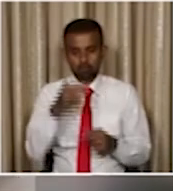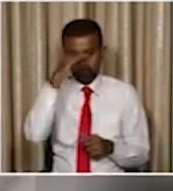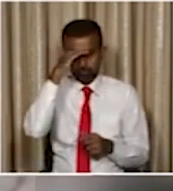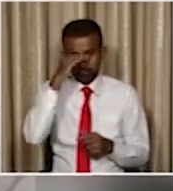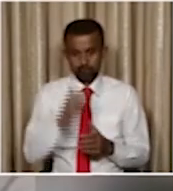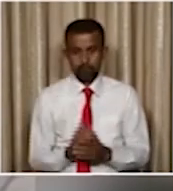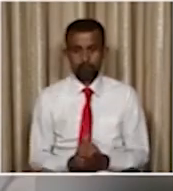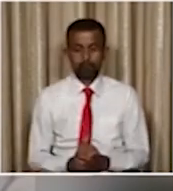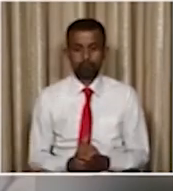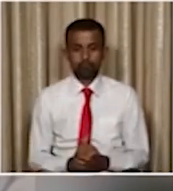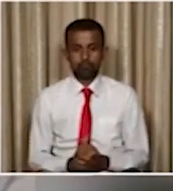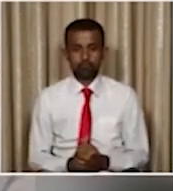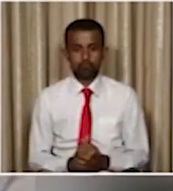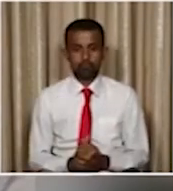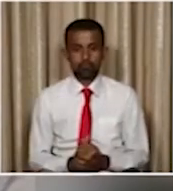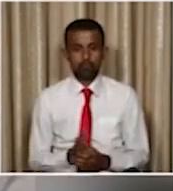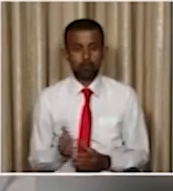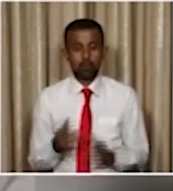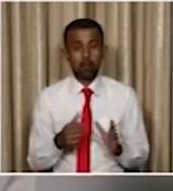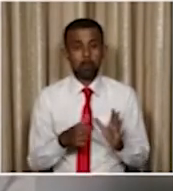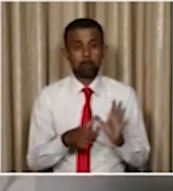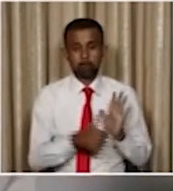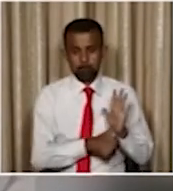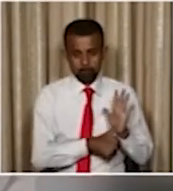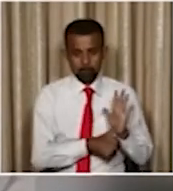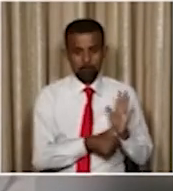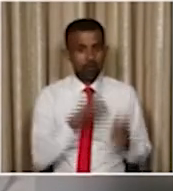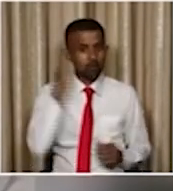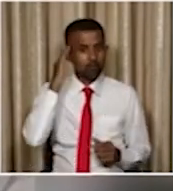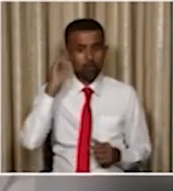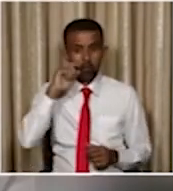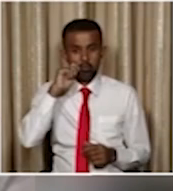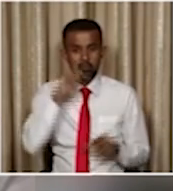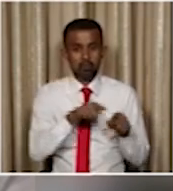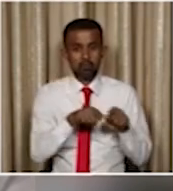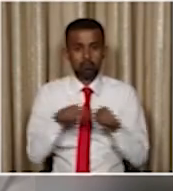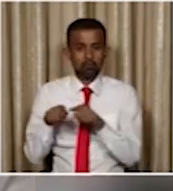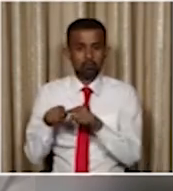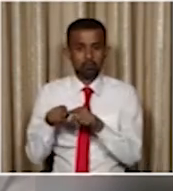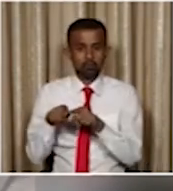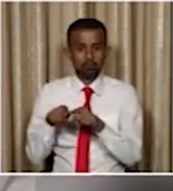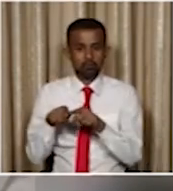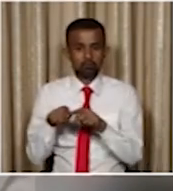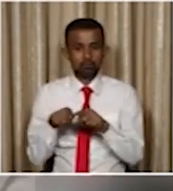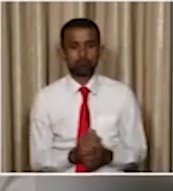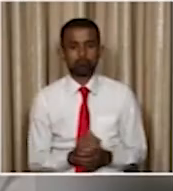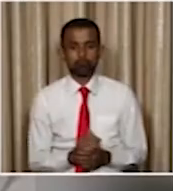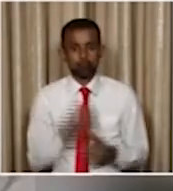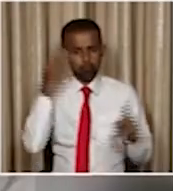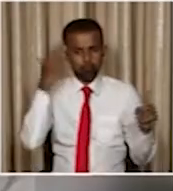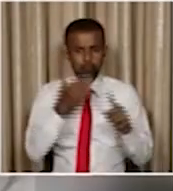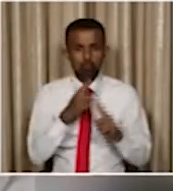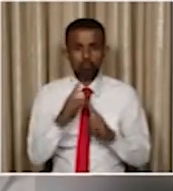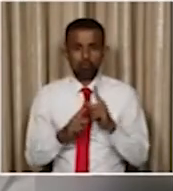පිළිබඳ අධ්‍යයනය කරන්න තේරීම් කාරක සභාවක් පත් කළ යුතුයි. 2011 වසරේ ඉඳන් අපේ රටේ කාන්තාවන් සවි බලකම් වන වගේම